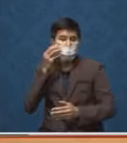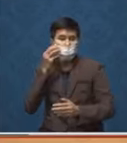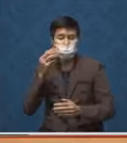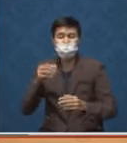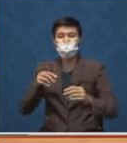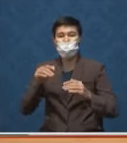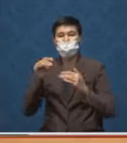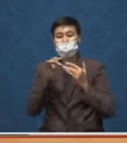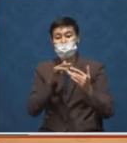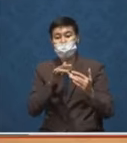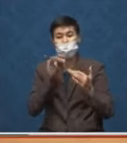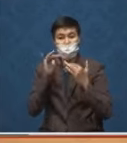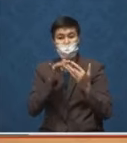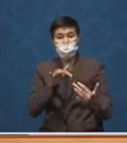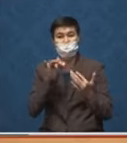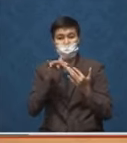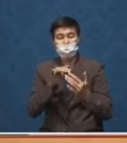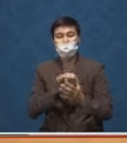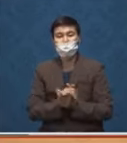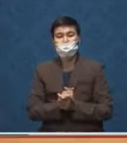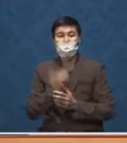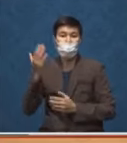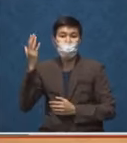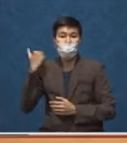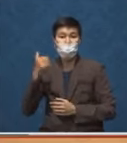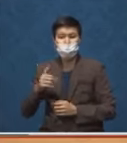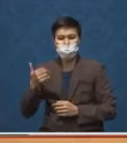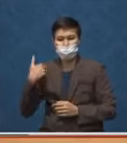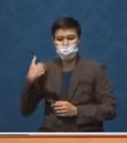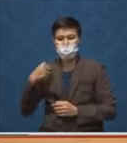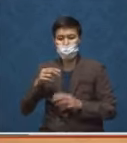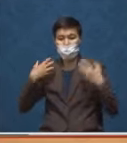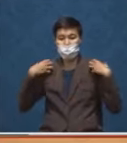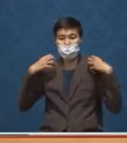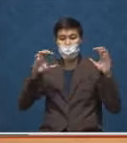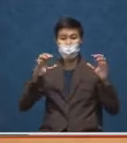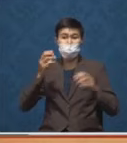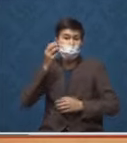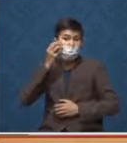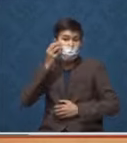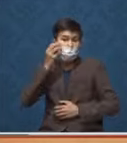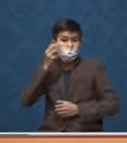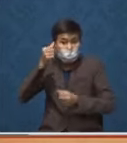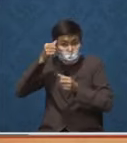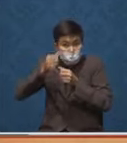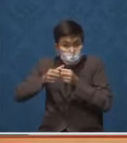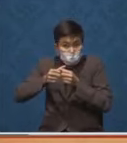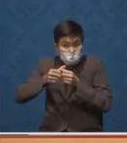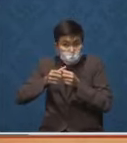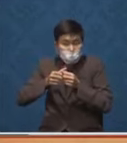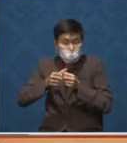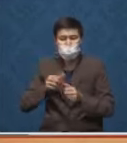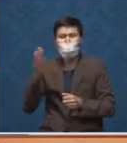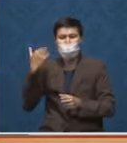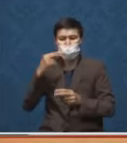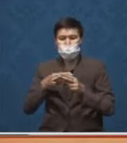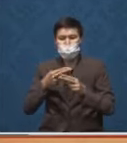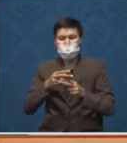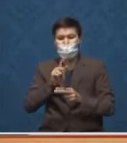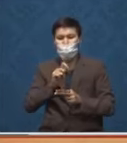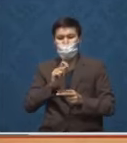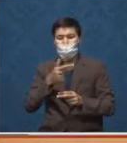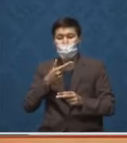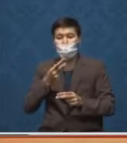มเนี่ยในอดีตนี่ก็มีการผูกขาดโดยรัฐนะครับเราคงจำได้คือองค์การโทรศัพท์นะครับหรือปัจจุบันก็เปลี่